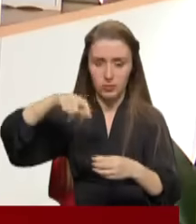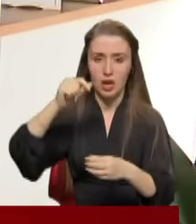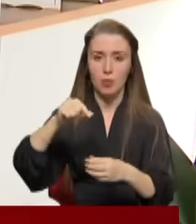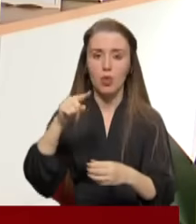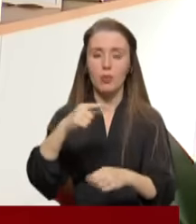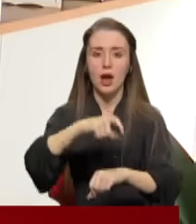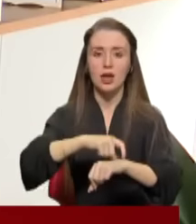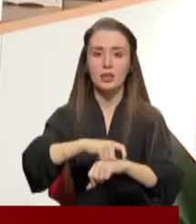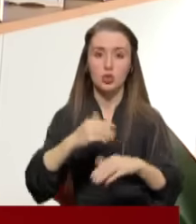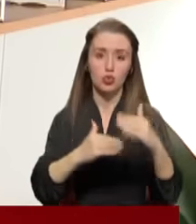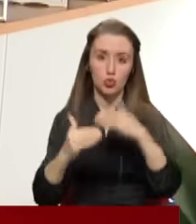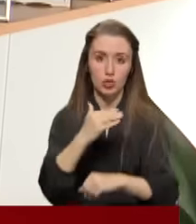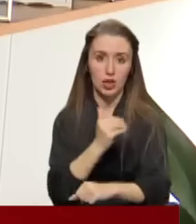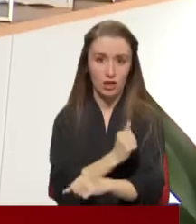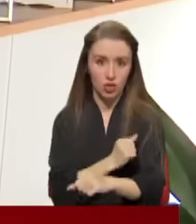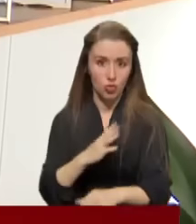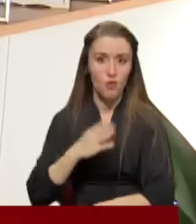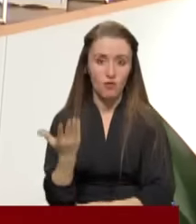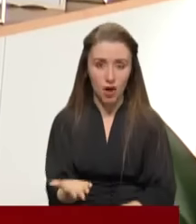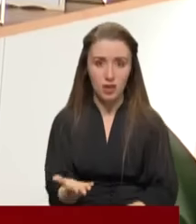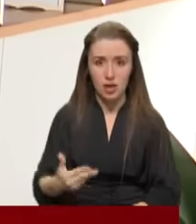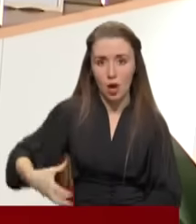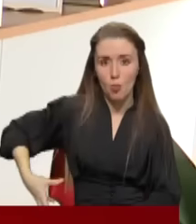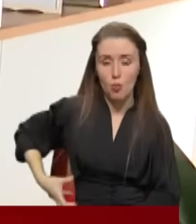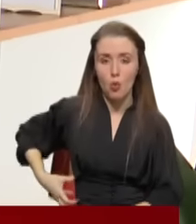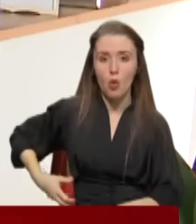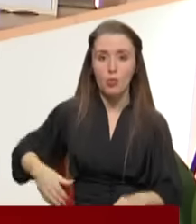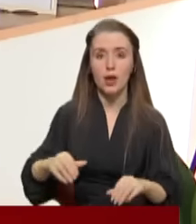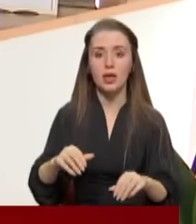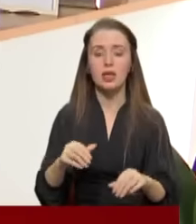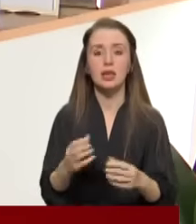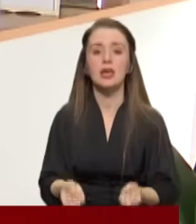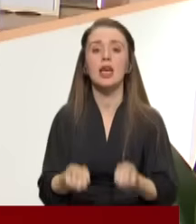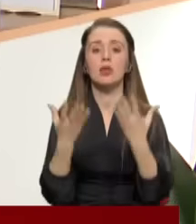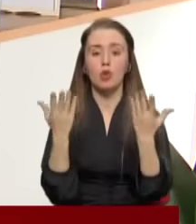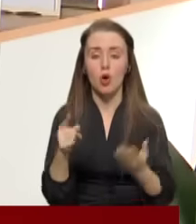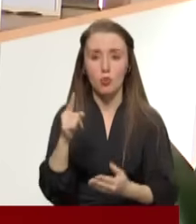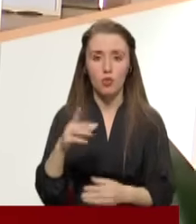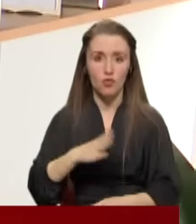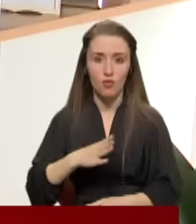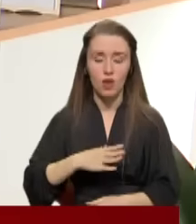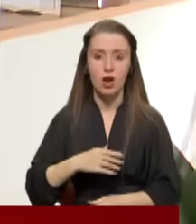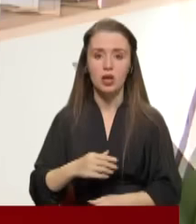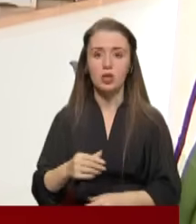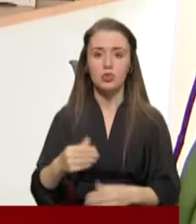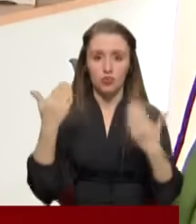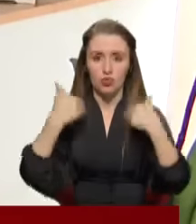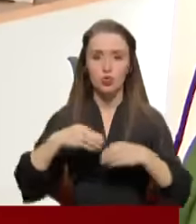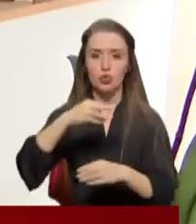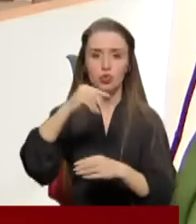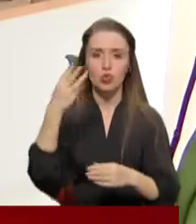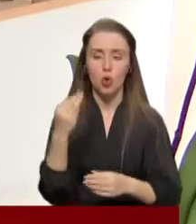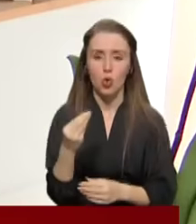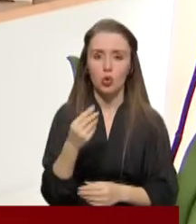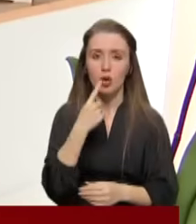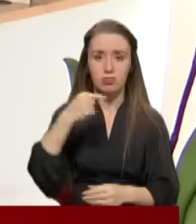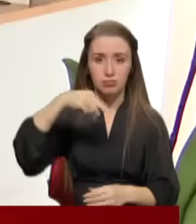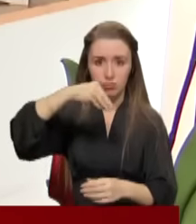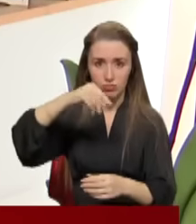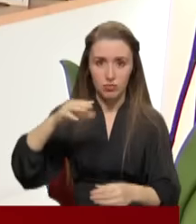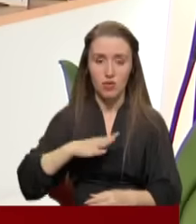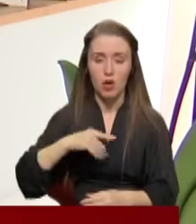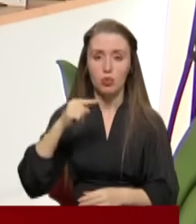mesela bir hipertansiyon problemi ya da bir kronik böbrek yetmezliği varsa bu sodayı koyduğunda vücuda fazla tuz alıyor. Hasta acı kırmızı biber yiyor